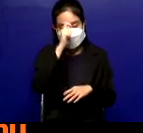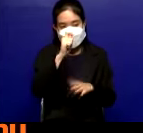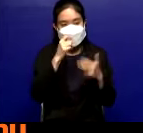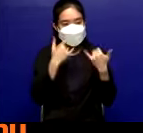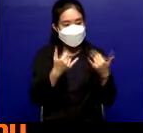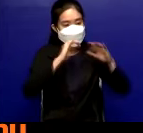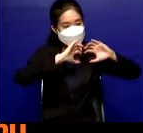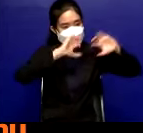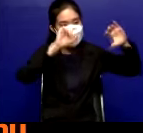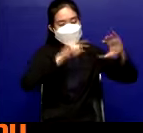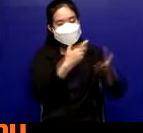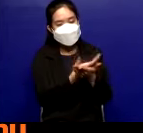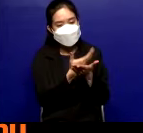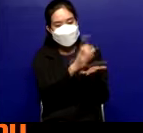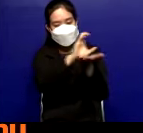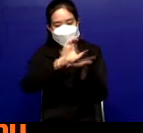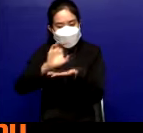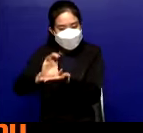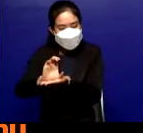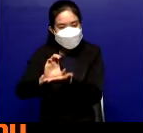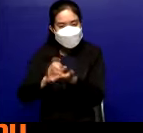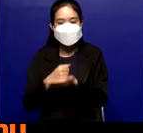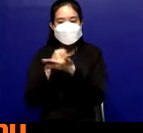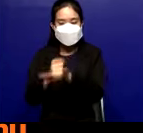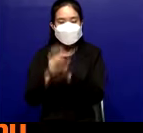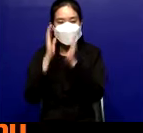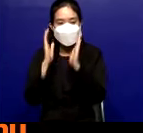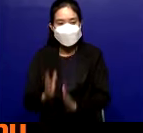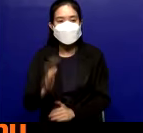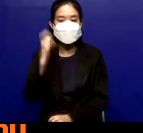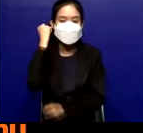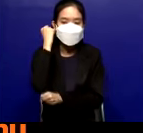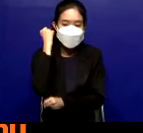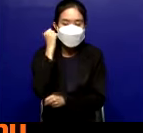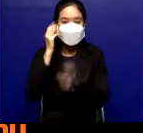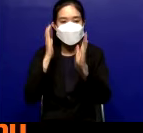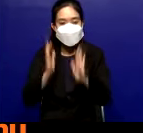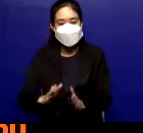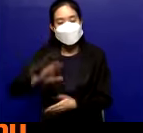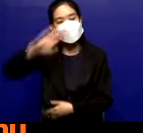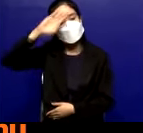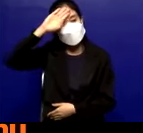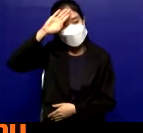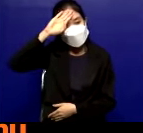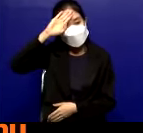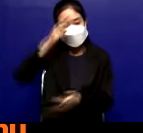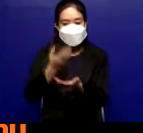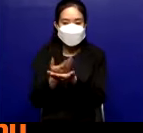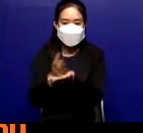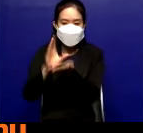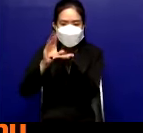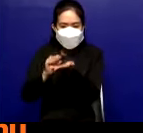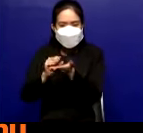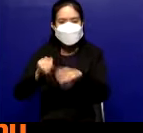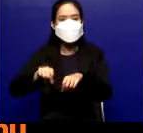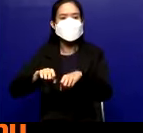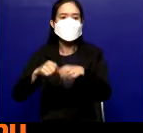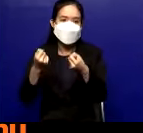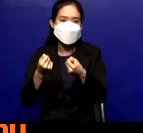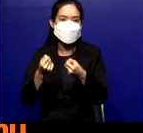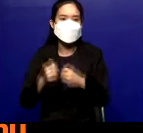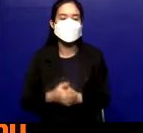าลนี้ตัดงบช่วยคนจนตัดงบช่วยคนป่วยและยังตัดงบแรงงานขอสไลด์ถัดไ